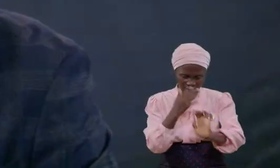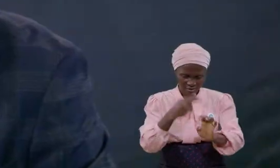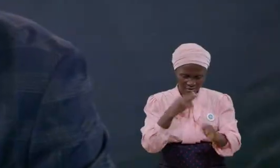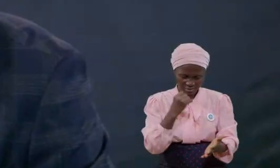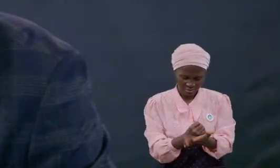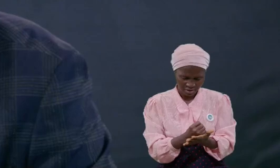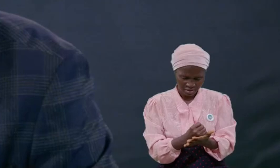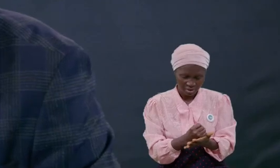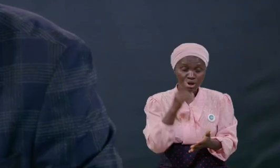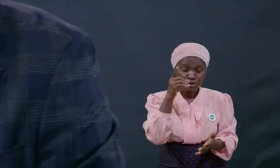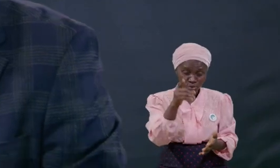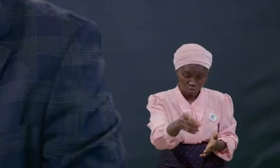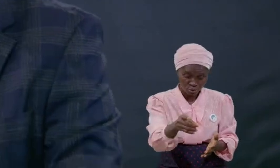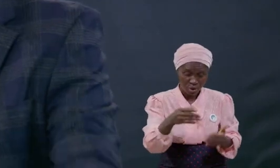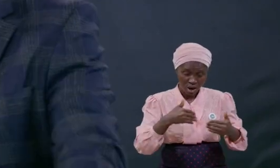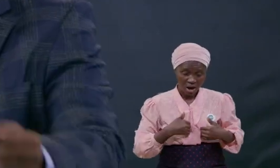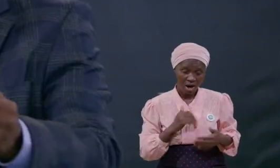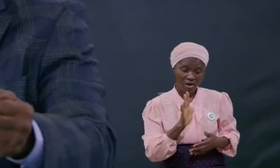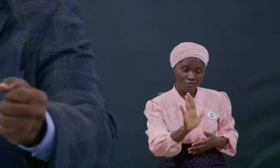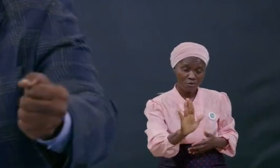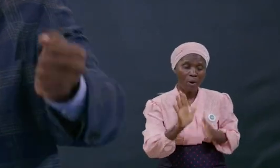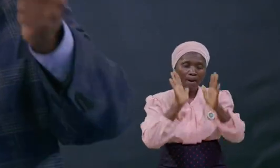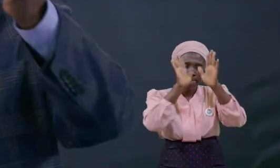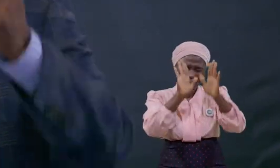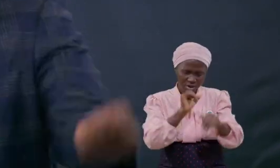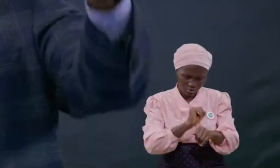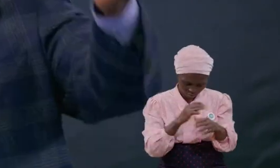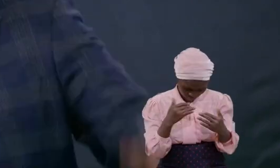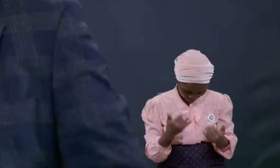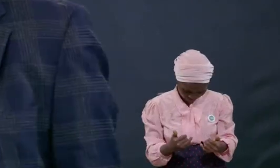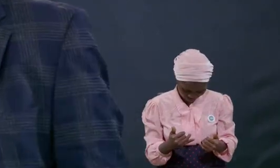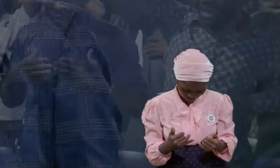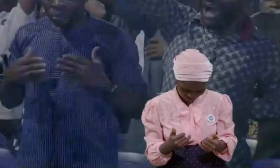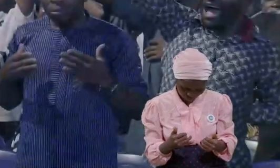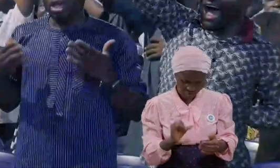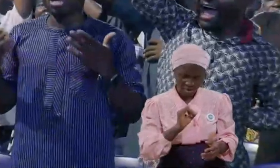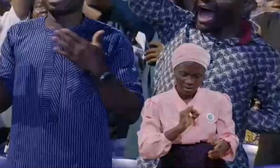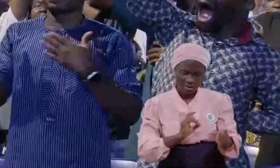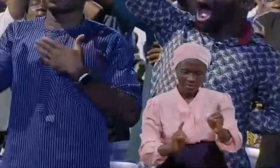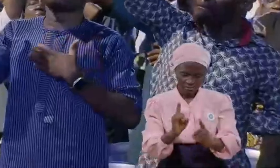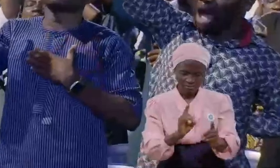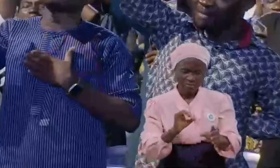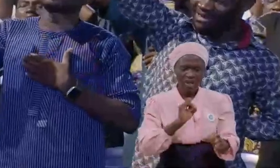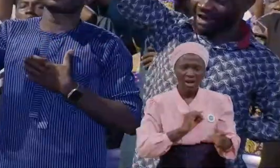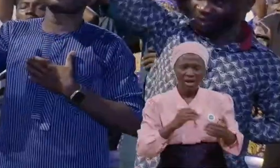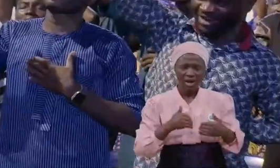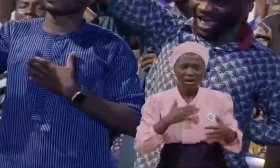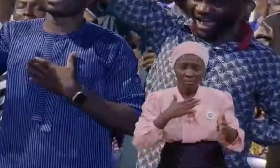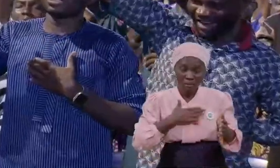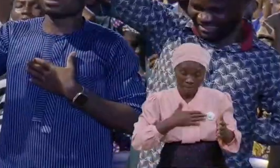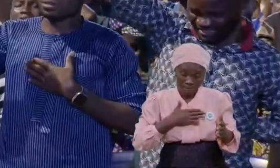Vous avez votre miracle maintenant. J'ai mon miracle maintenant.